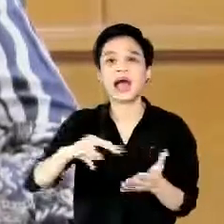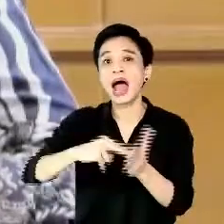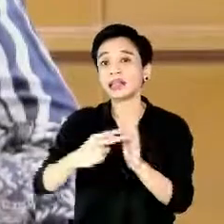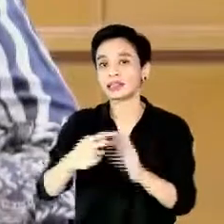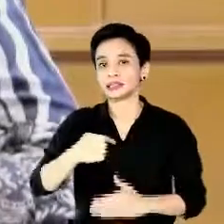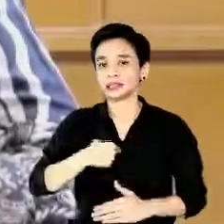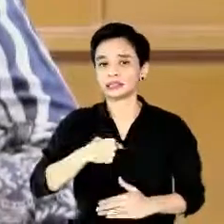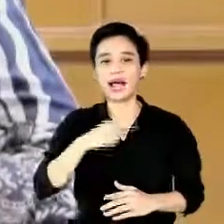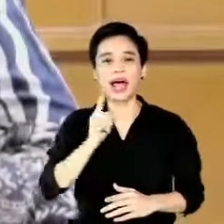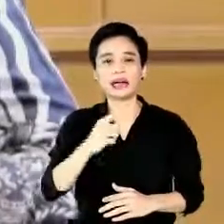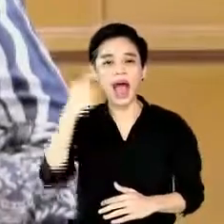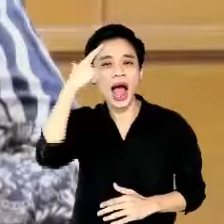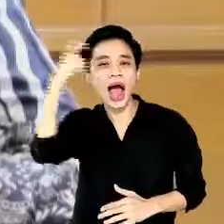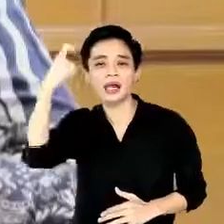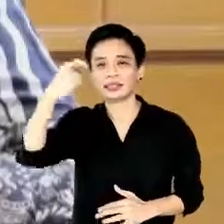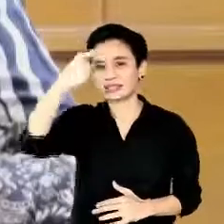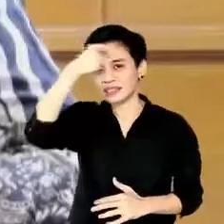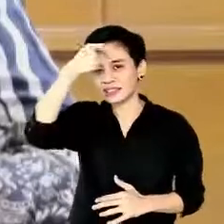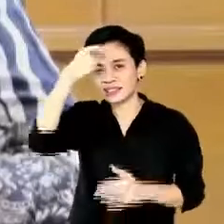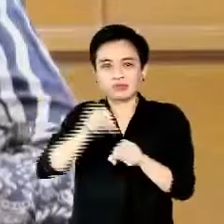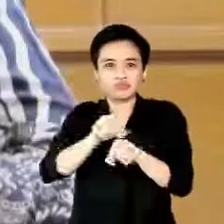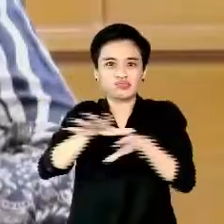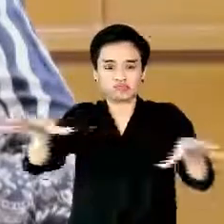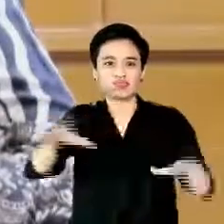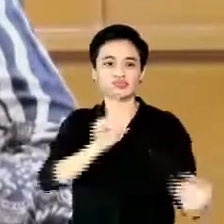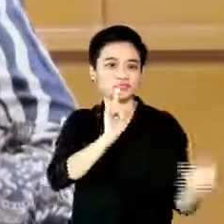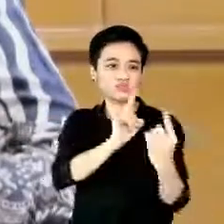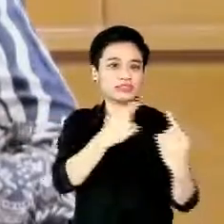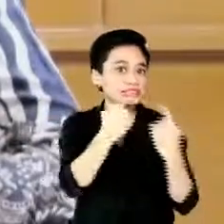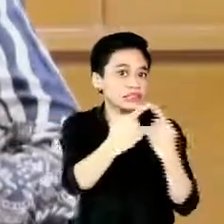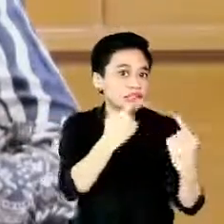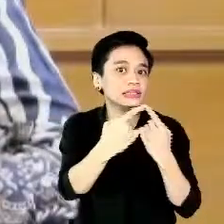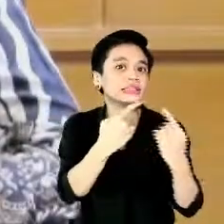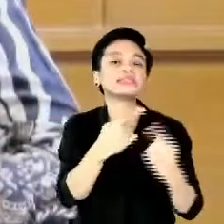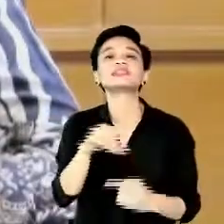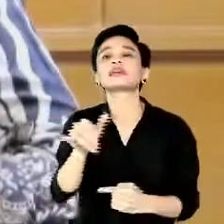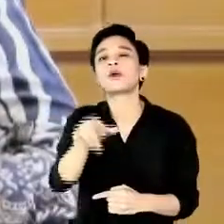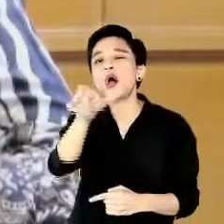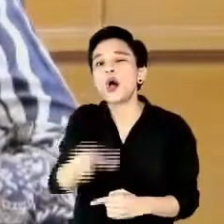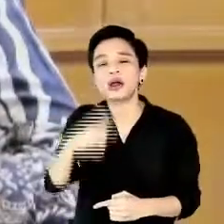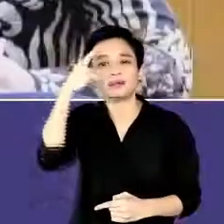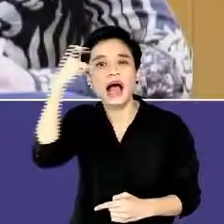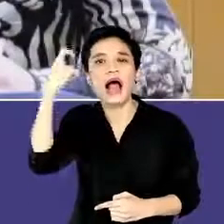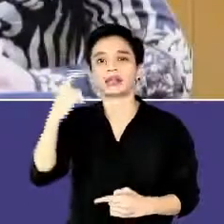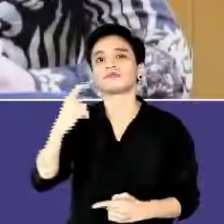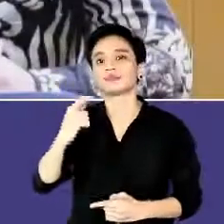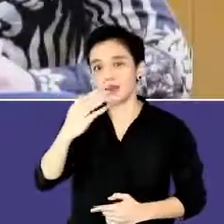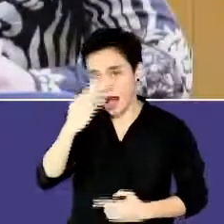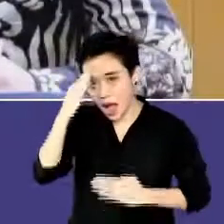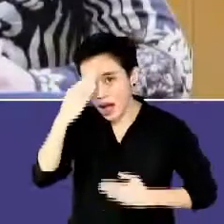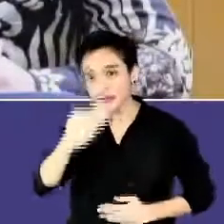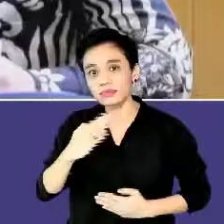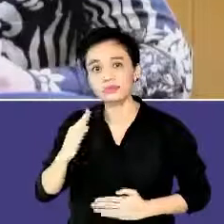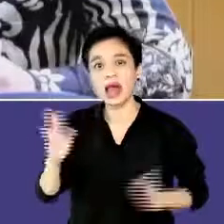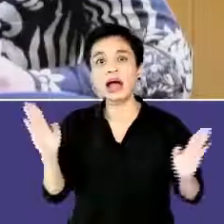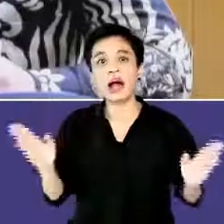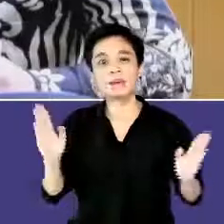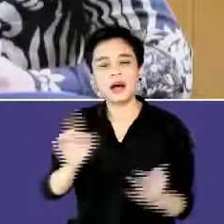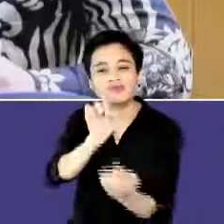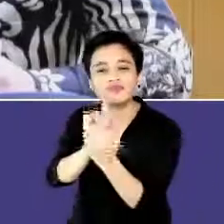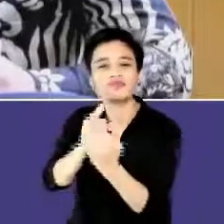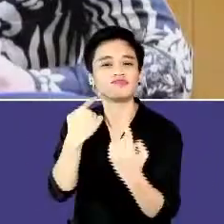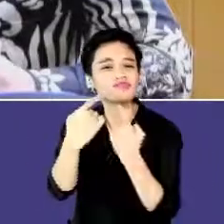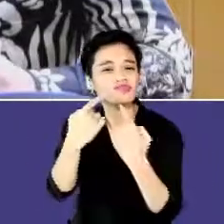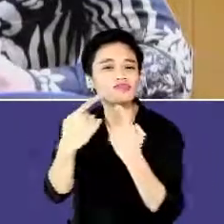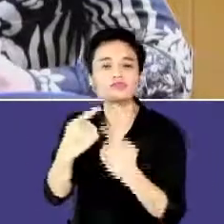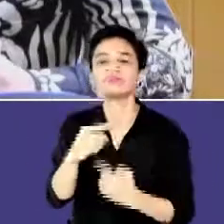dengan pakar epidemiologi juga dan dengan segenap forkopimda dan tokoh masyarakat hai oke baik tapi